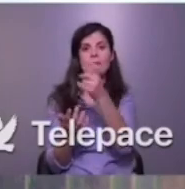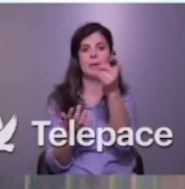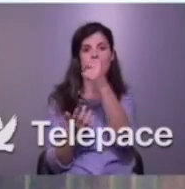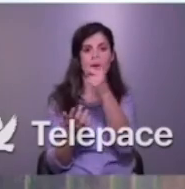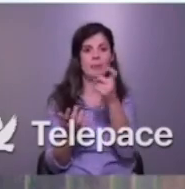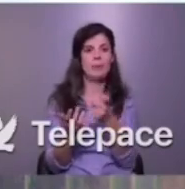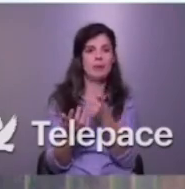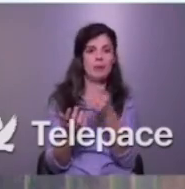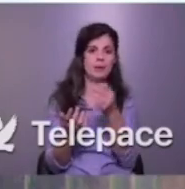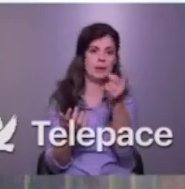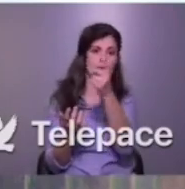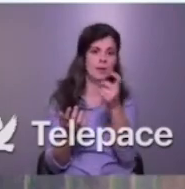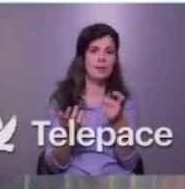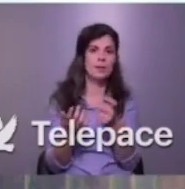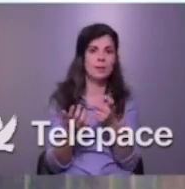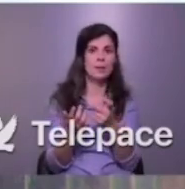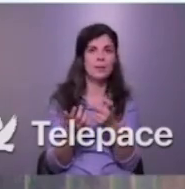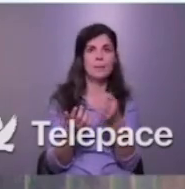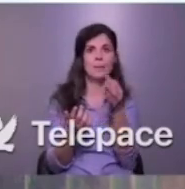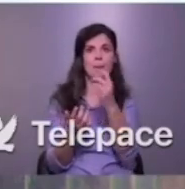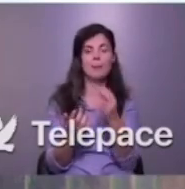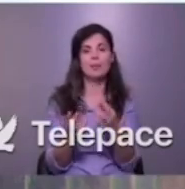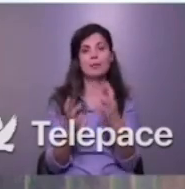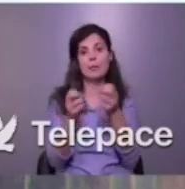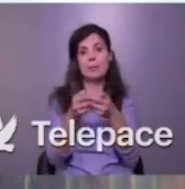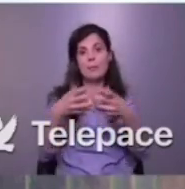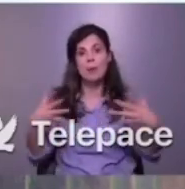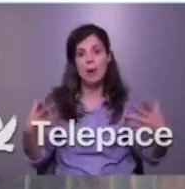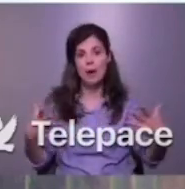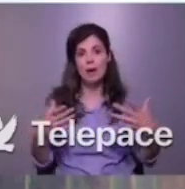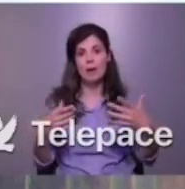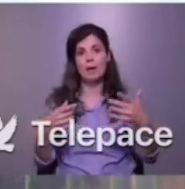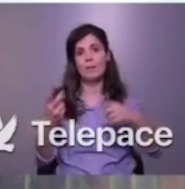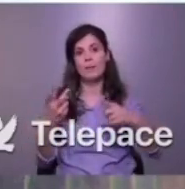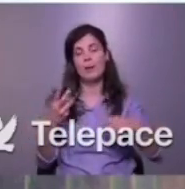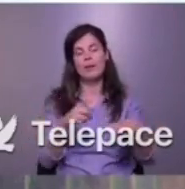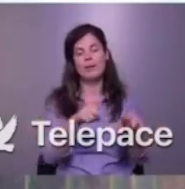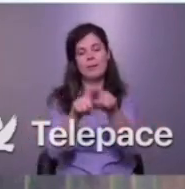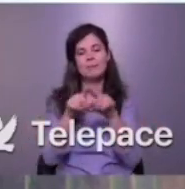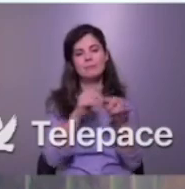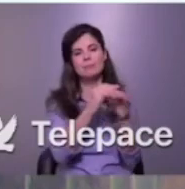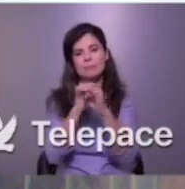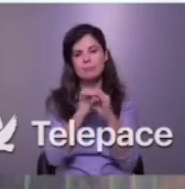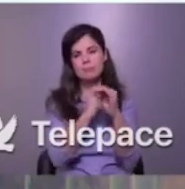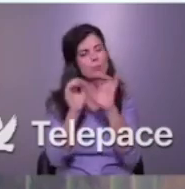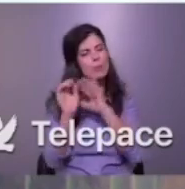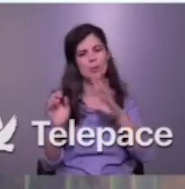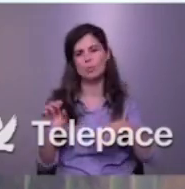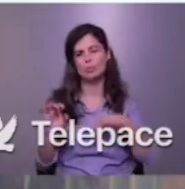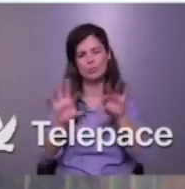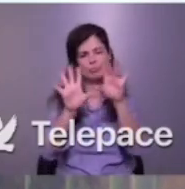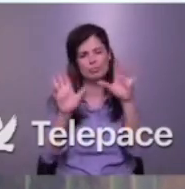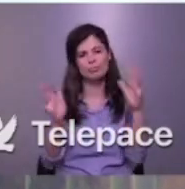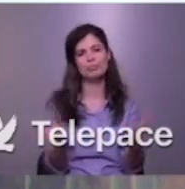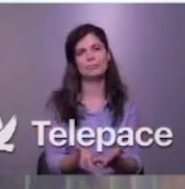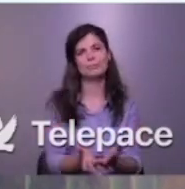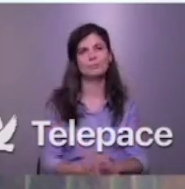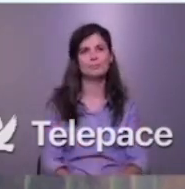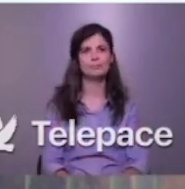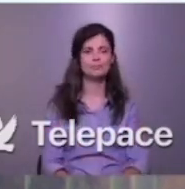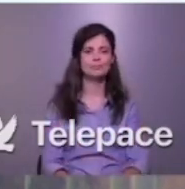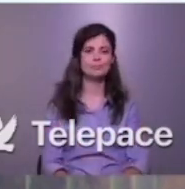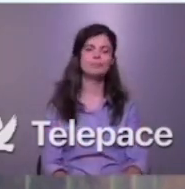un avenir plus heureux et plus fraternel pour tout le monde. On